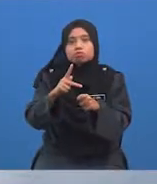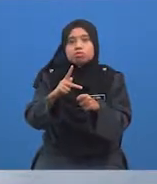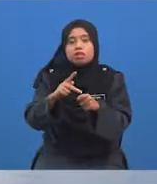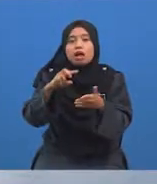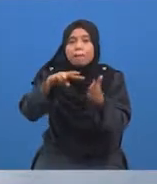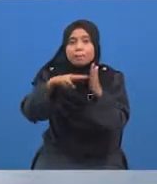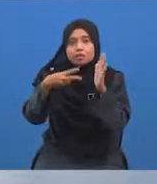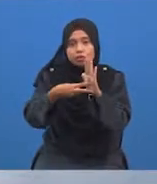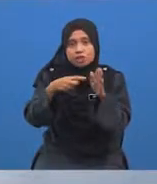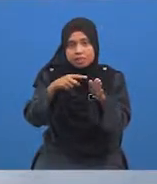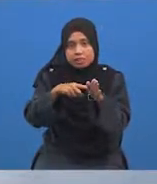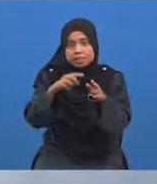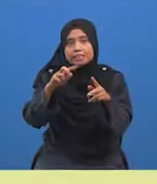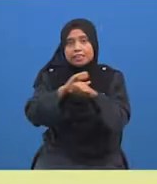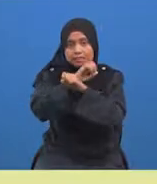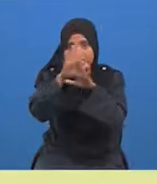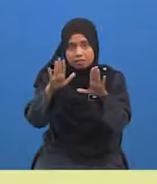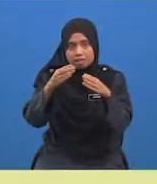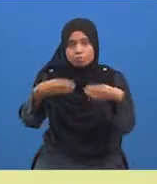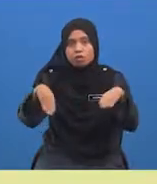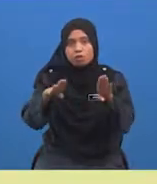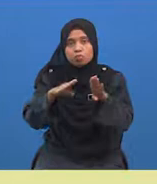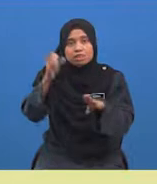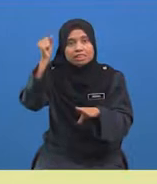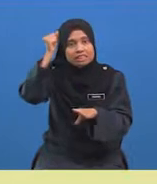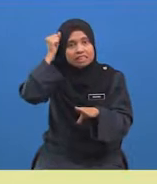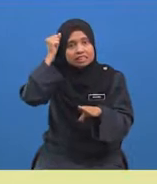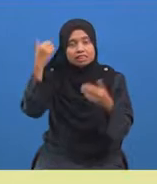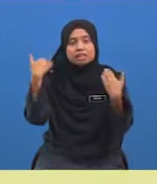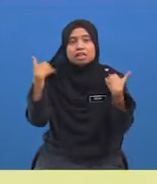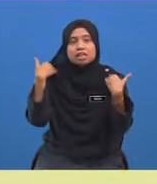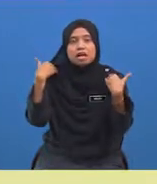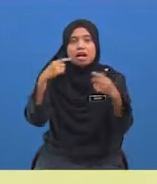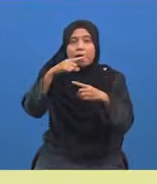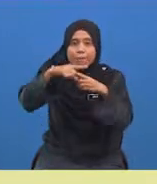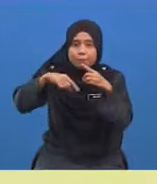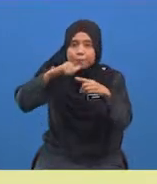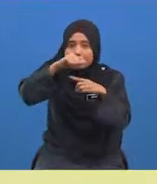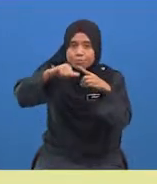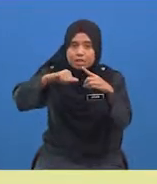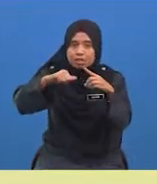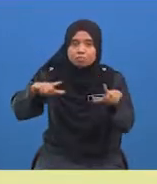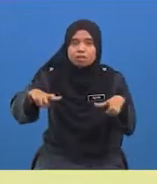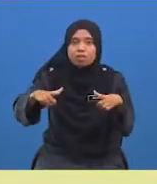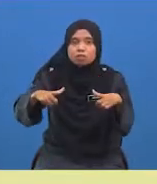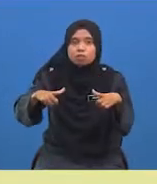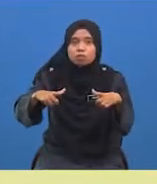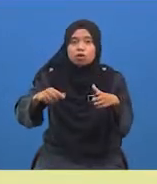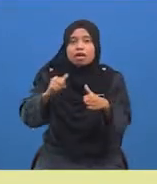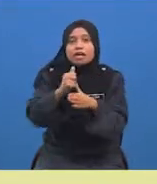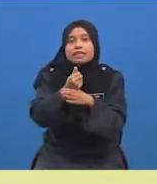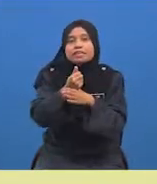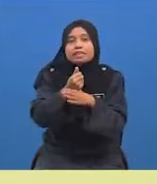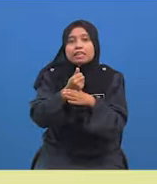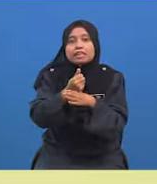ini menerangkan bahawa stres boleh wujud apabila ketidakseimbangan berlaku antara